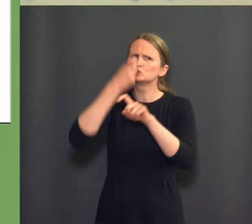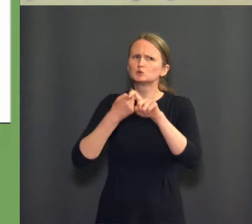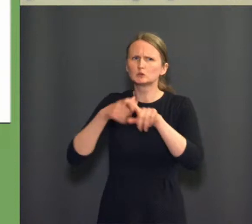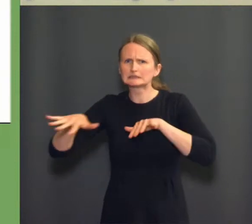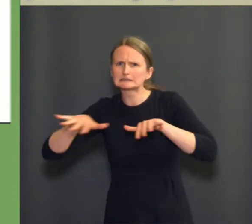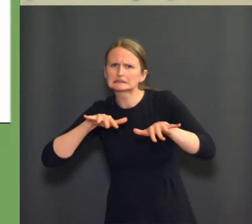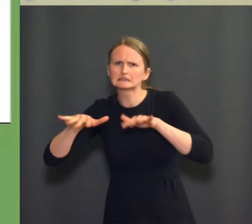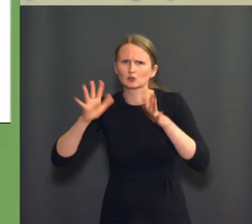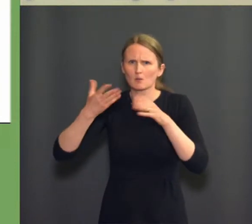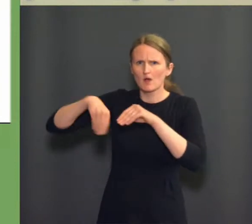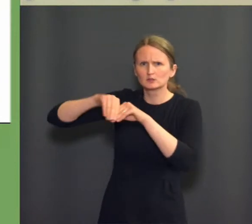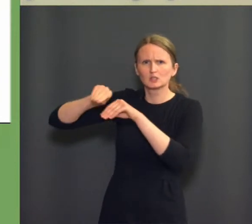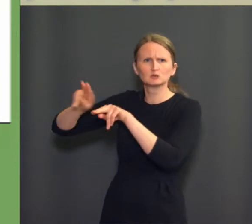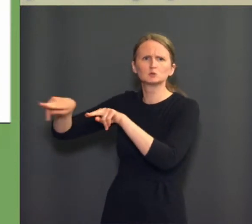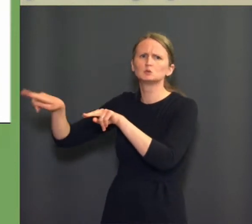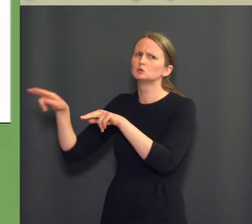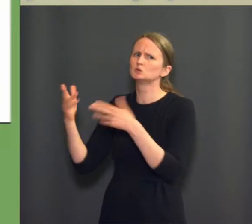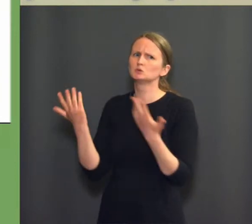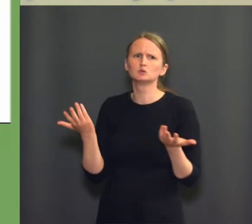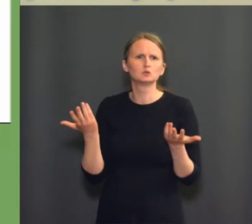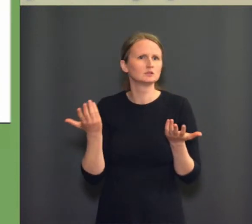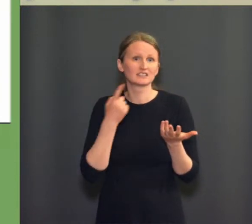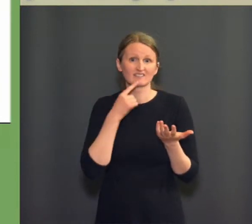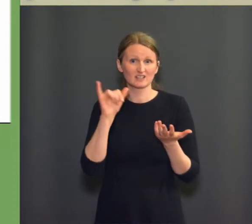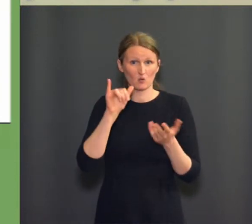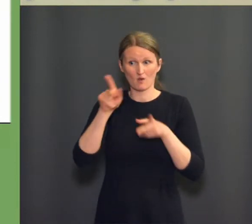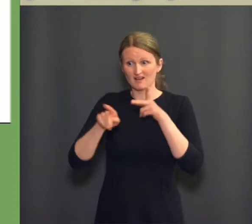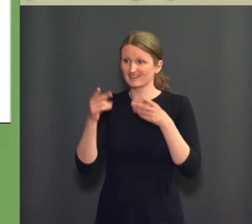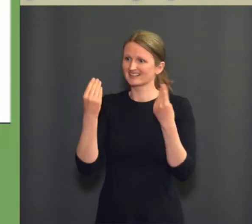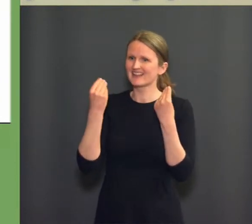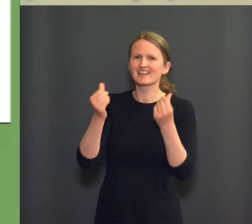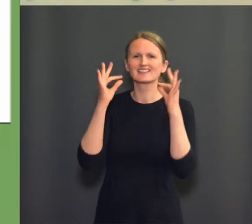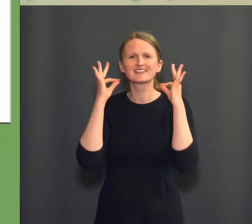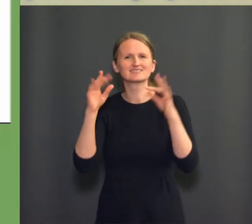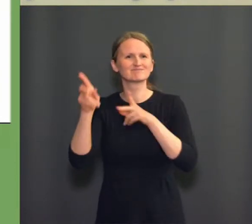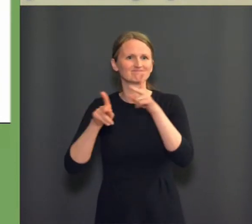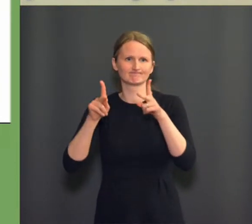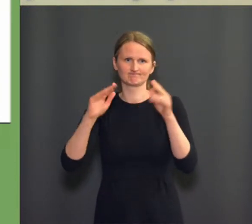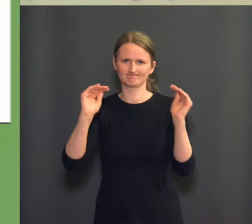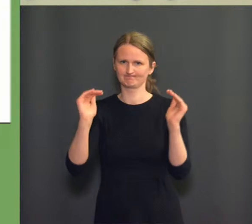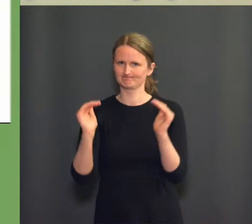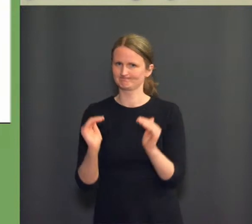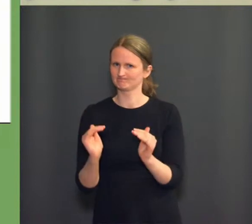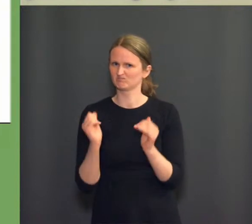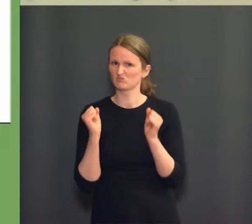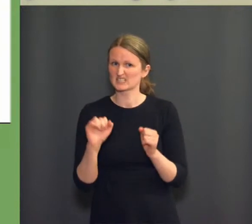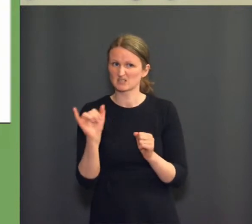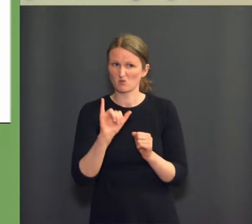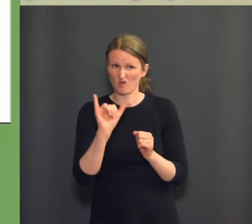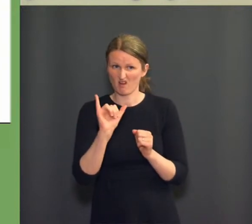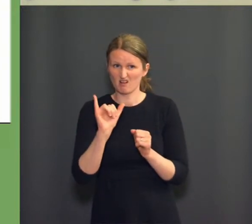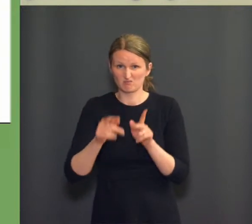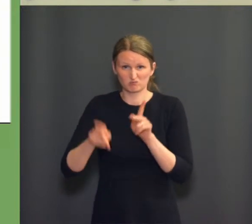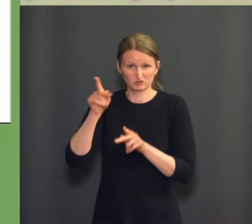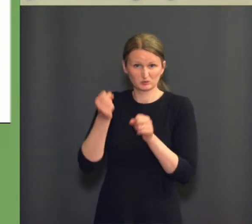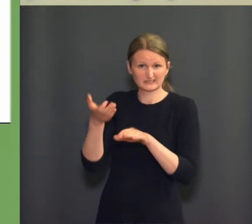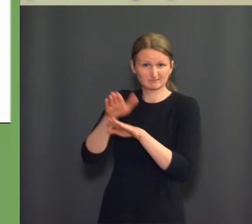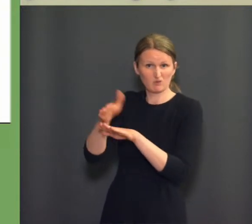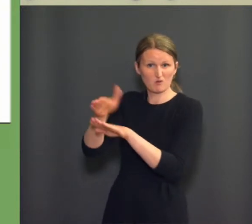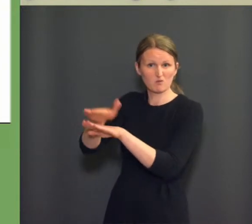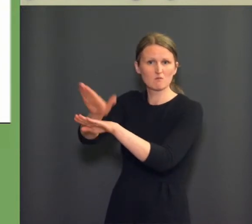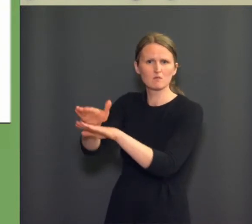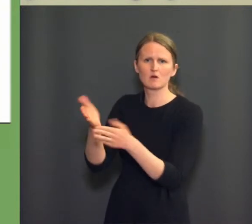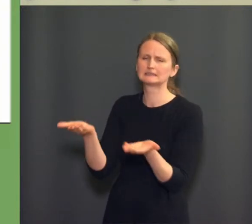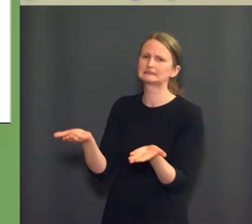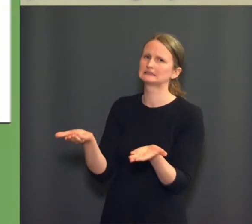que on a une plus grande mortalité dans ce contexte que dans des soins intensifs classiques.